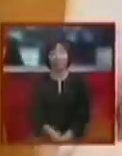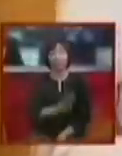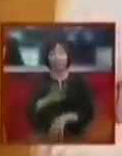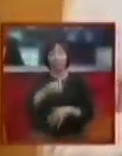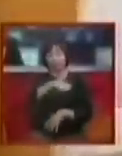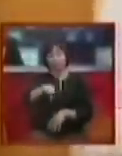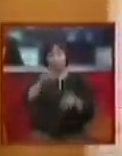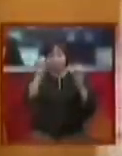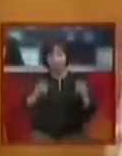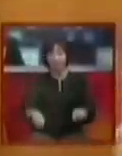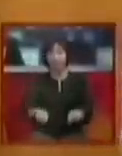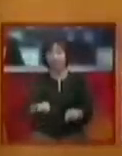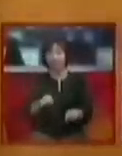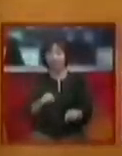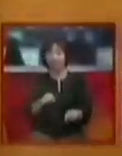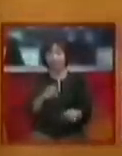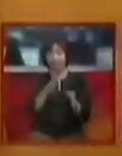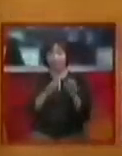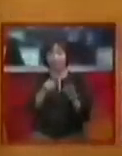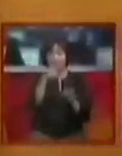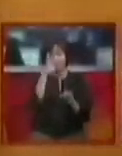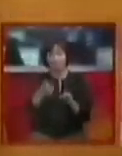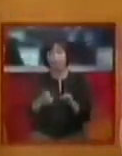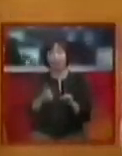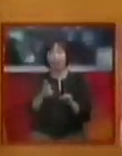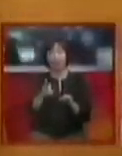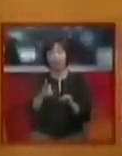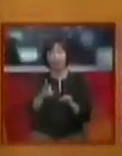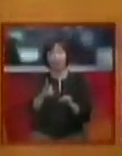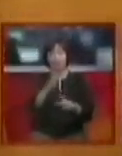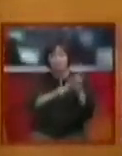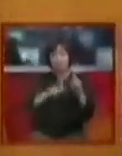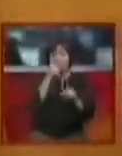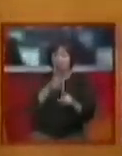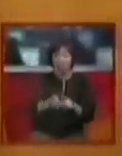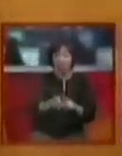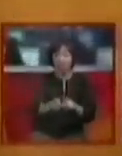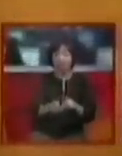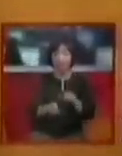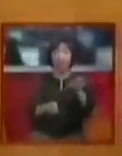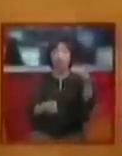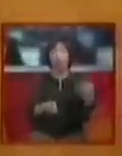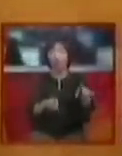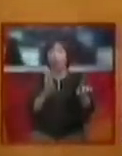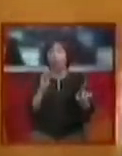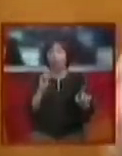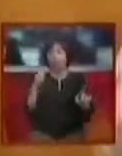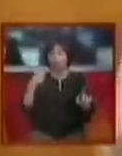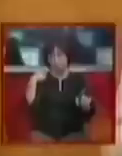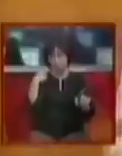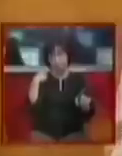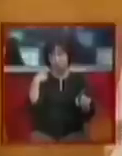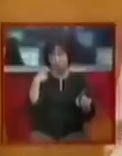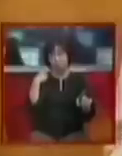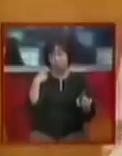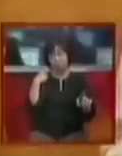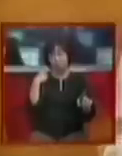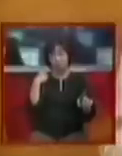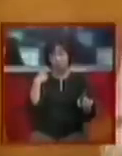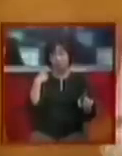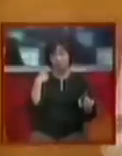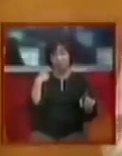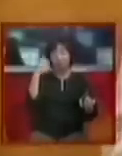Walang imposible dahil kung nakikita ng taong bayan na sila ang tanging boss ng kanilang